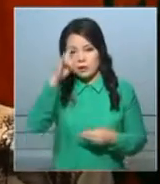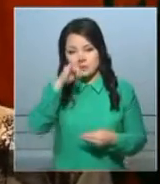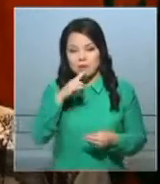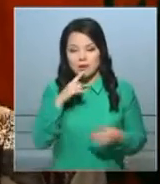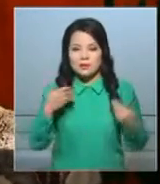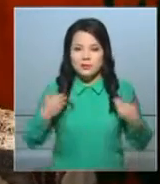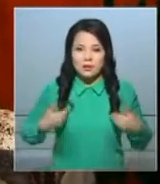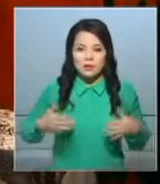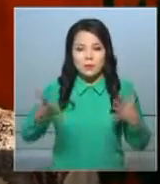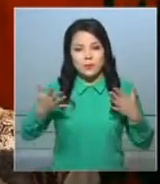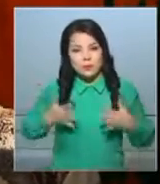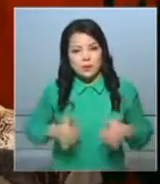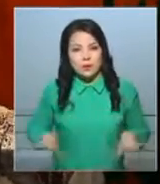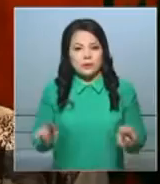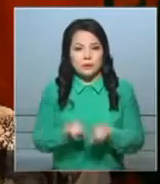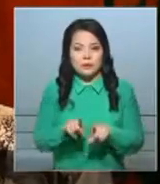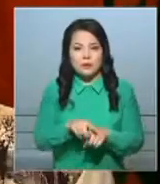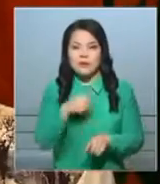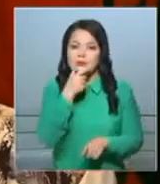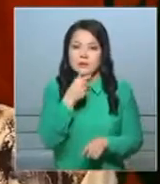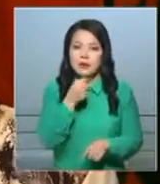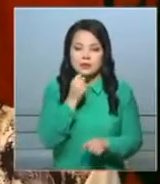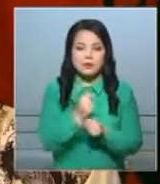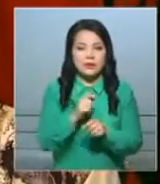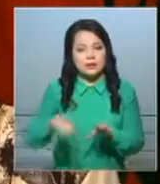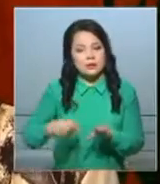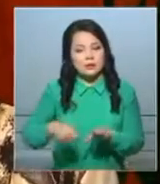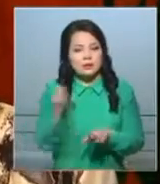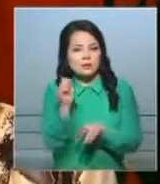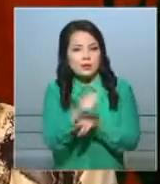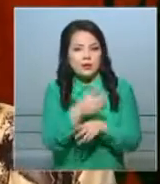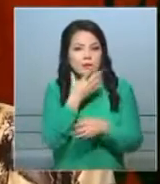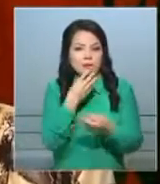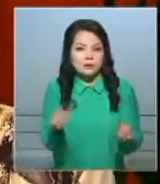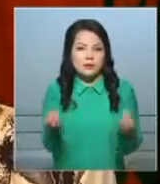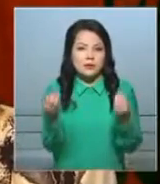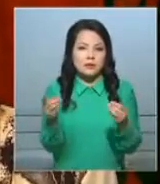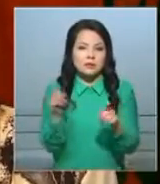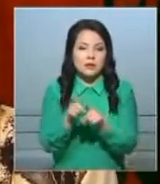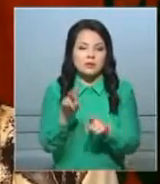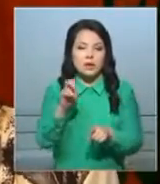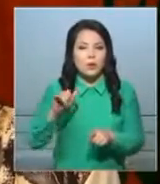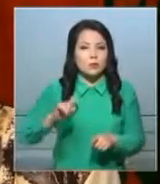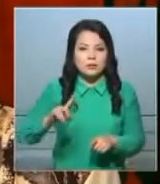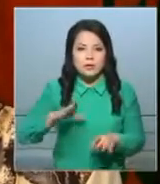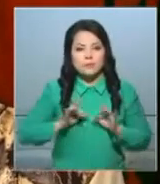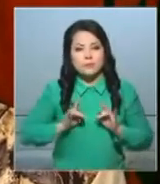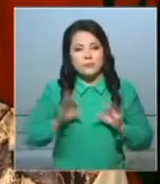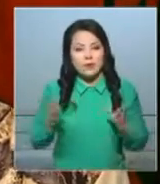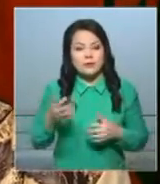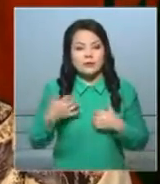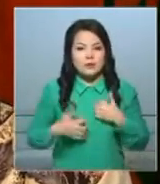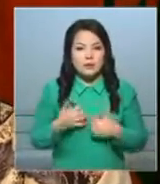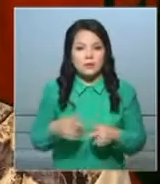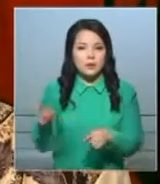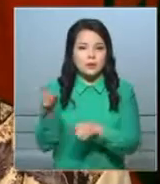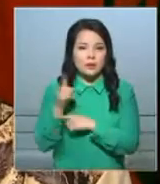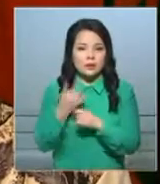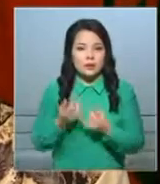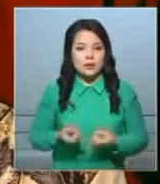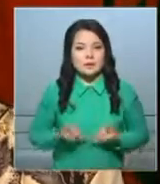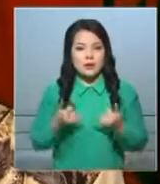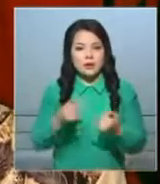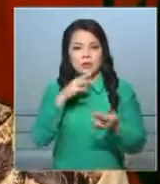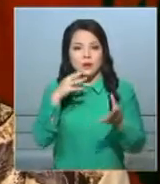сәукеле тіктіріп алдым. Ұлттық киімдер, ондағы көмкерілген өрнектер өте әсем болады. Наурыз мейрамын асыға күтеміз. Мерекені тату тәтті қарсы алу